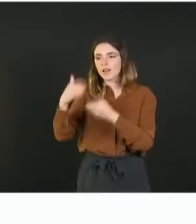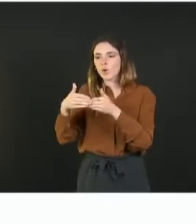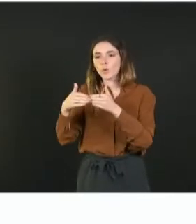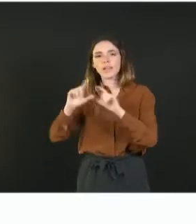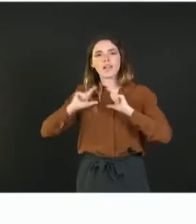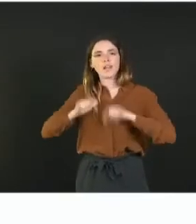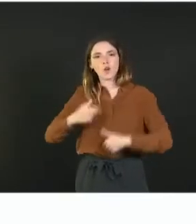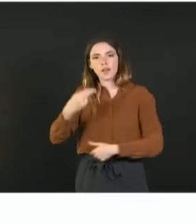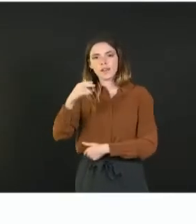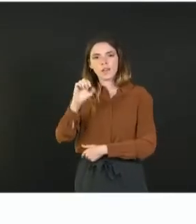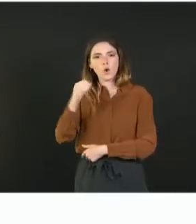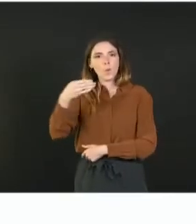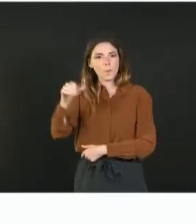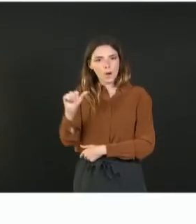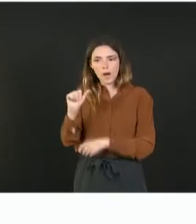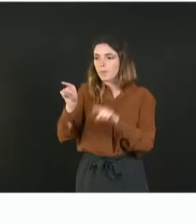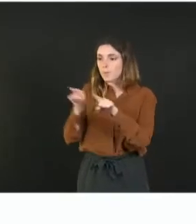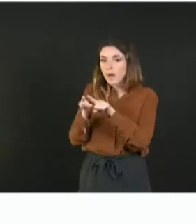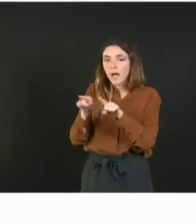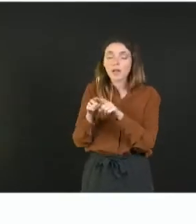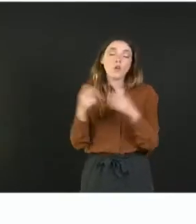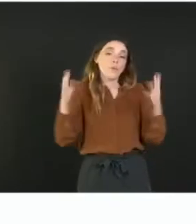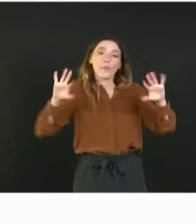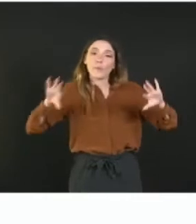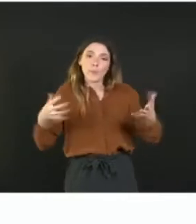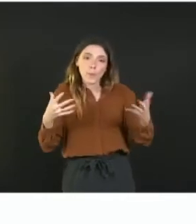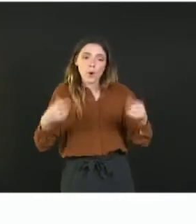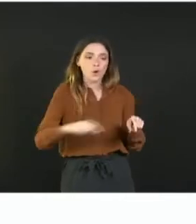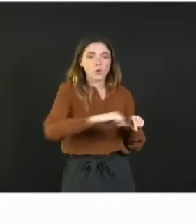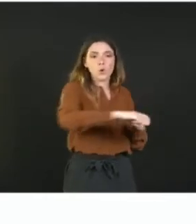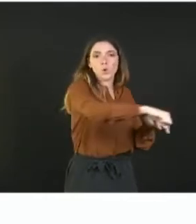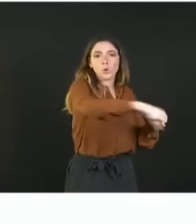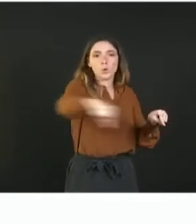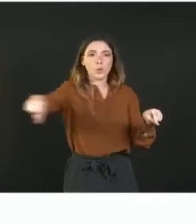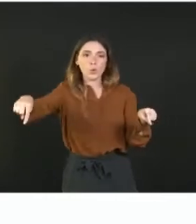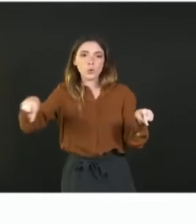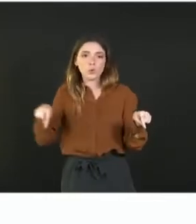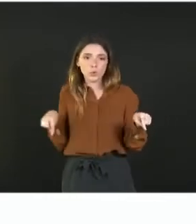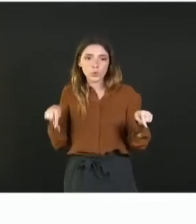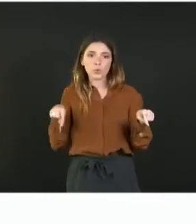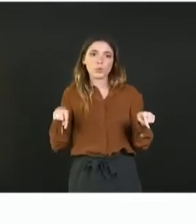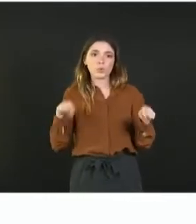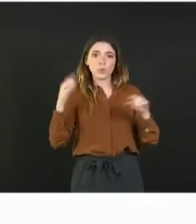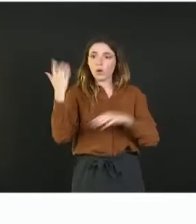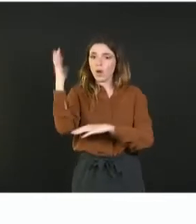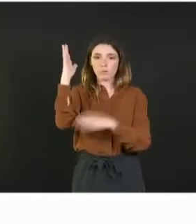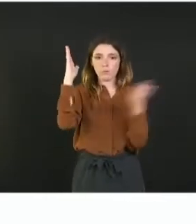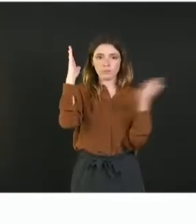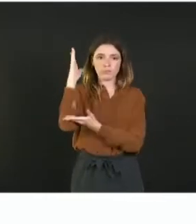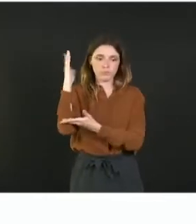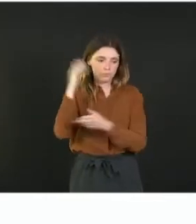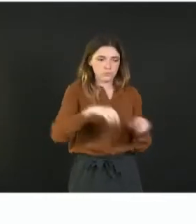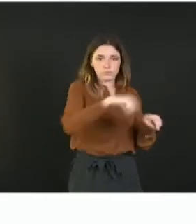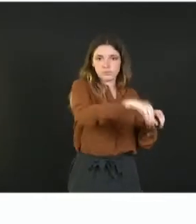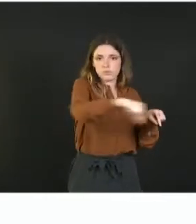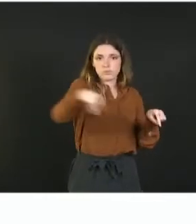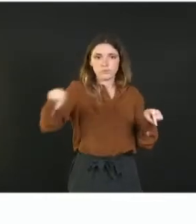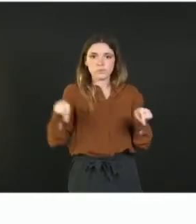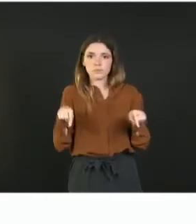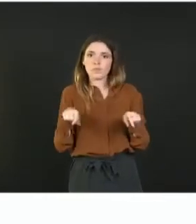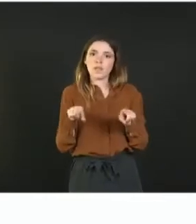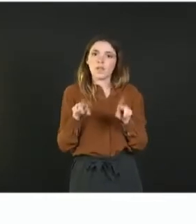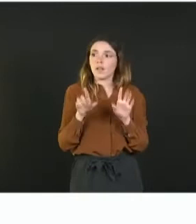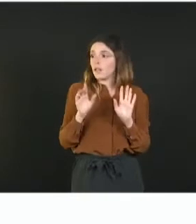c'est juste qu'on a clôturé avec une clôture en châtaignier qu'on appelle une ganivelle, un espace dans lequel on s'est tous tapé dans la main pour